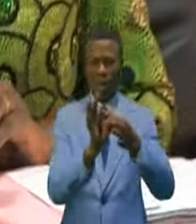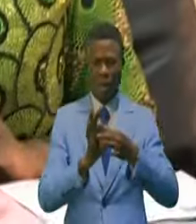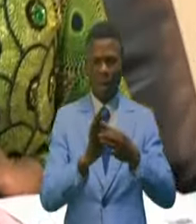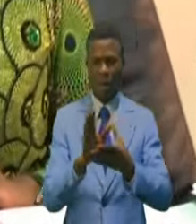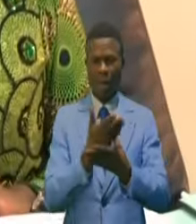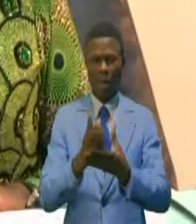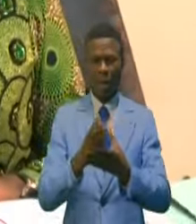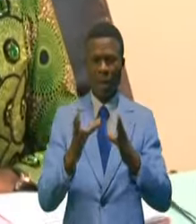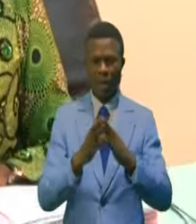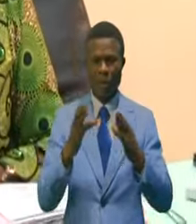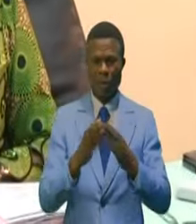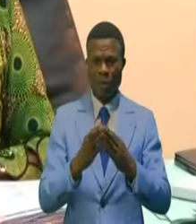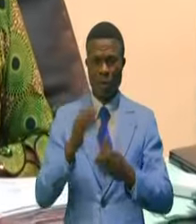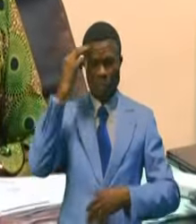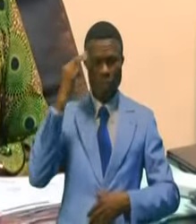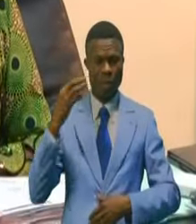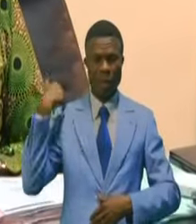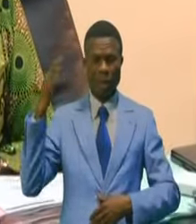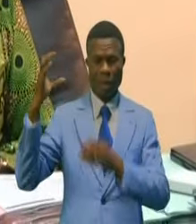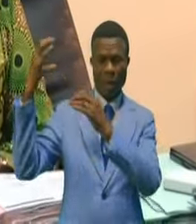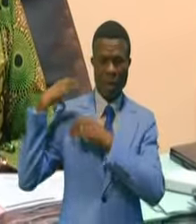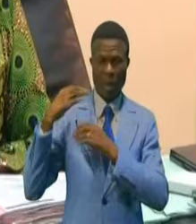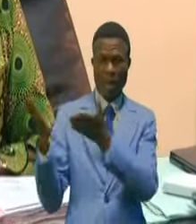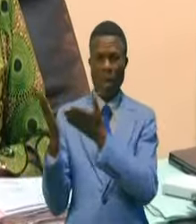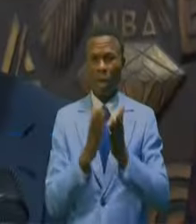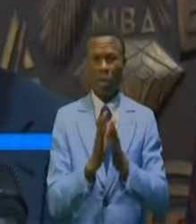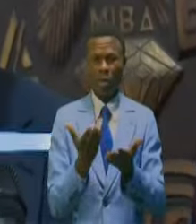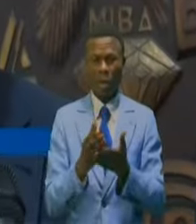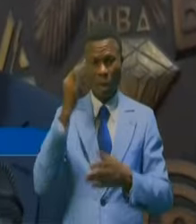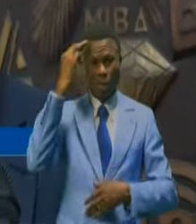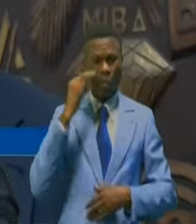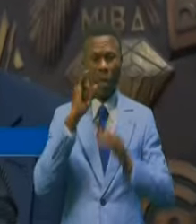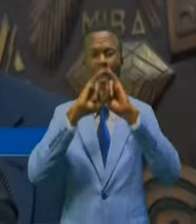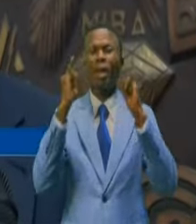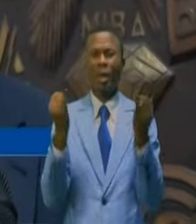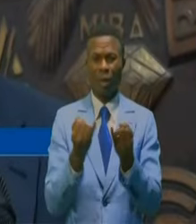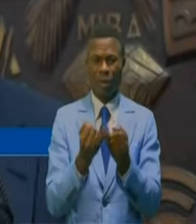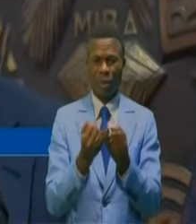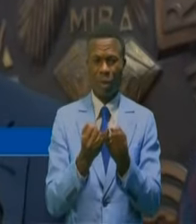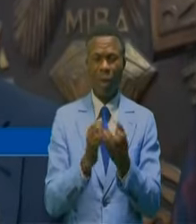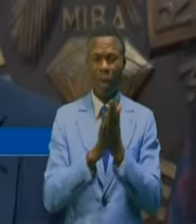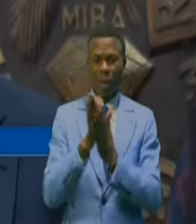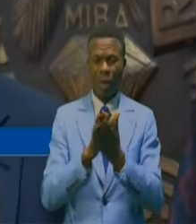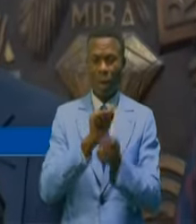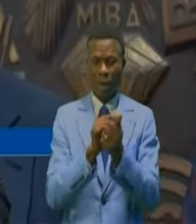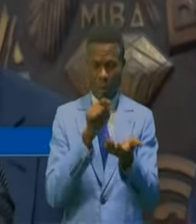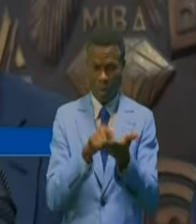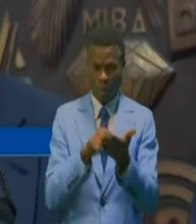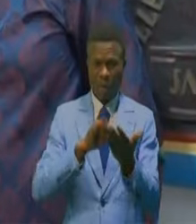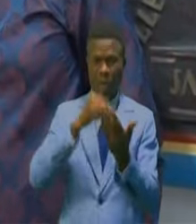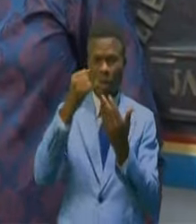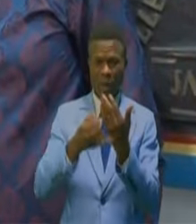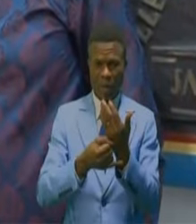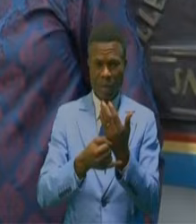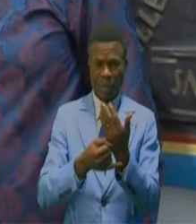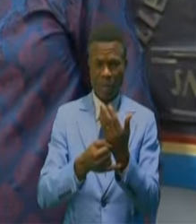eu avec le ministre d'État en charge du portefeuille, avec le ministre de l'Industrie, qui sont concernés directement par ces